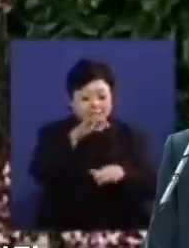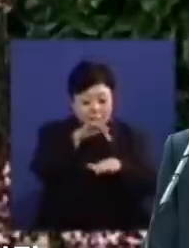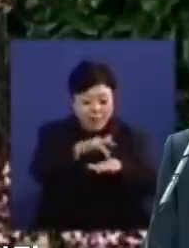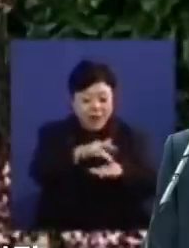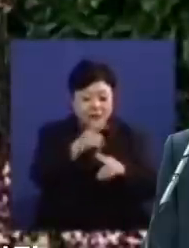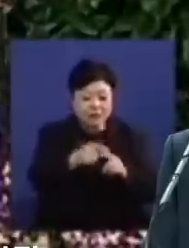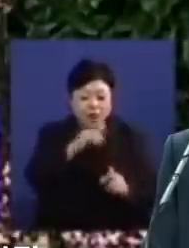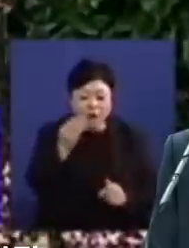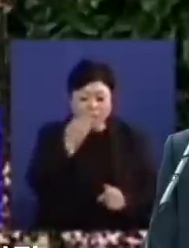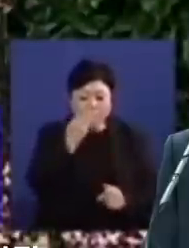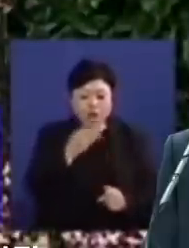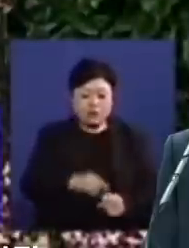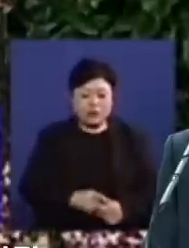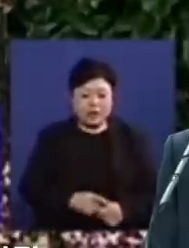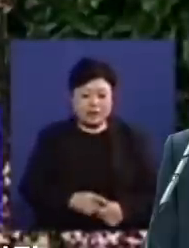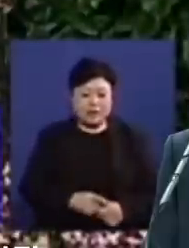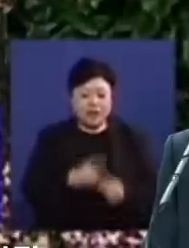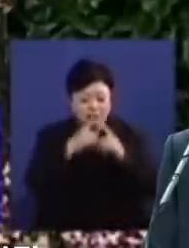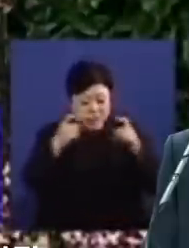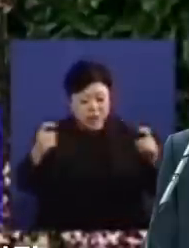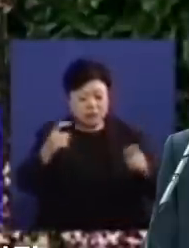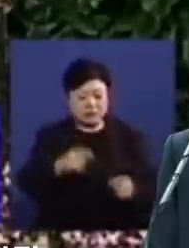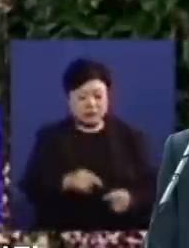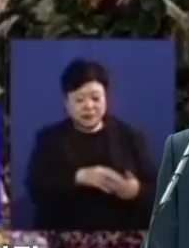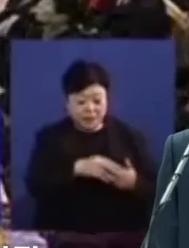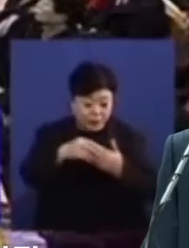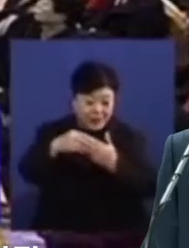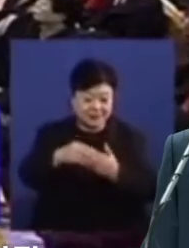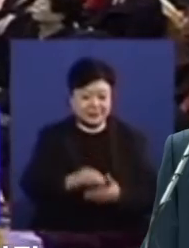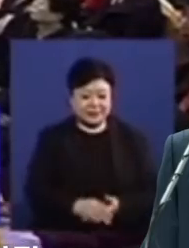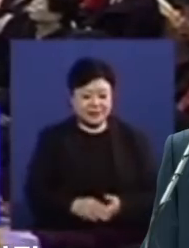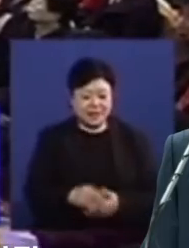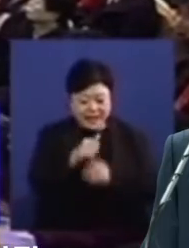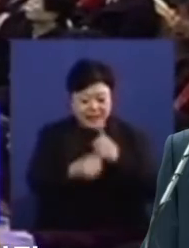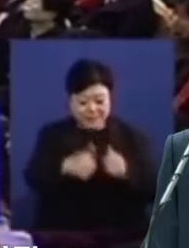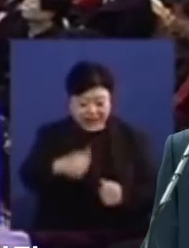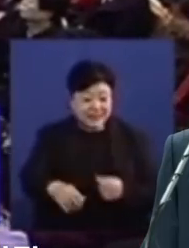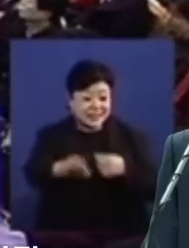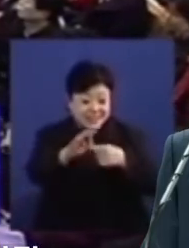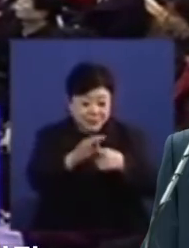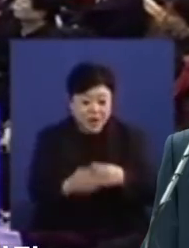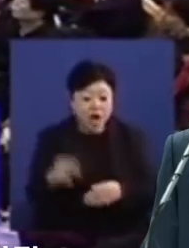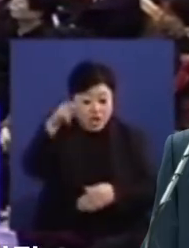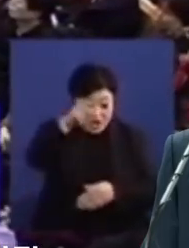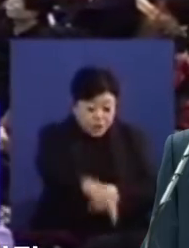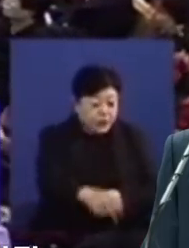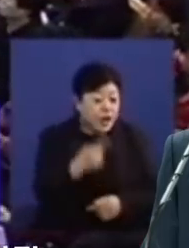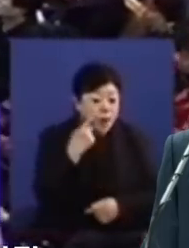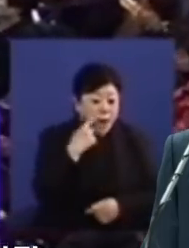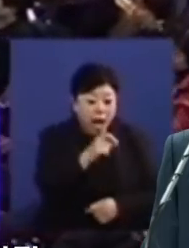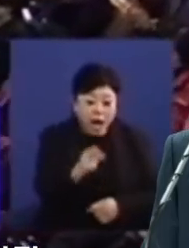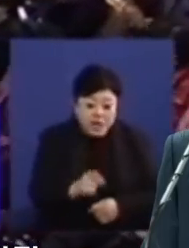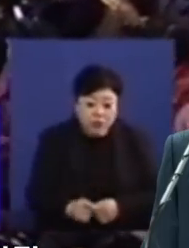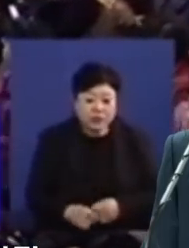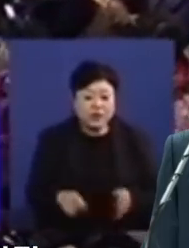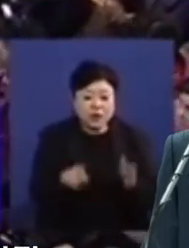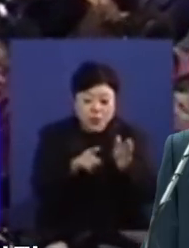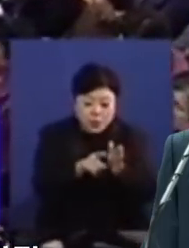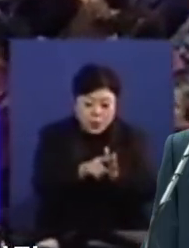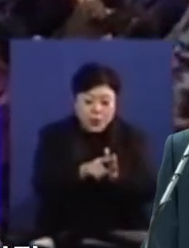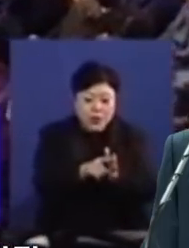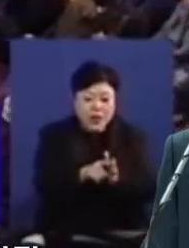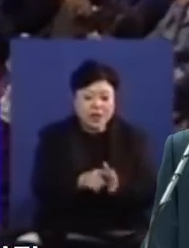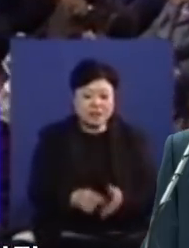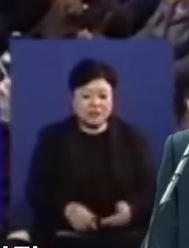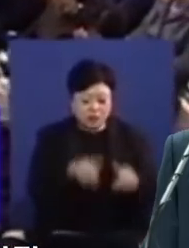예수를 거룩한 성으로 데려다가 성전 꼭대기에 세우고 이르되 내가 만일 하나님의 아들이여든 뛰어내리라 기록되었을 때 그가 너를 위하여 그